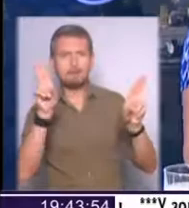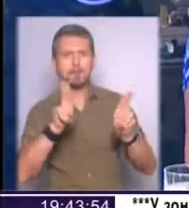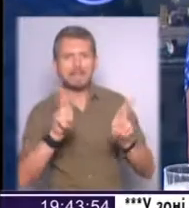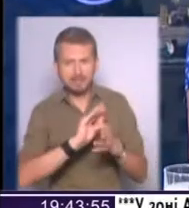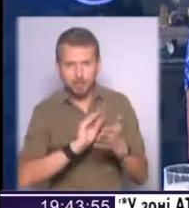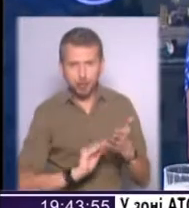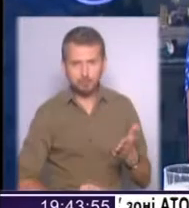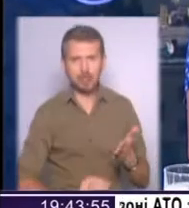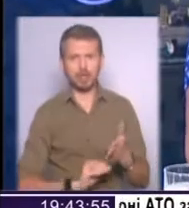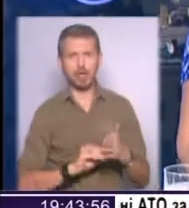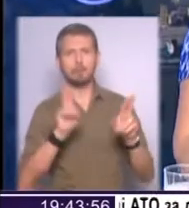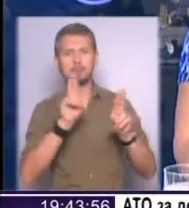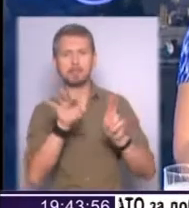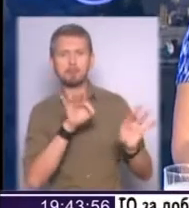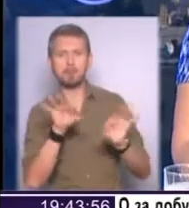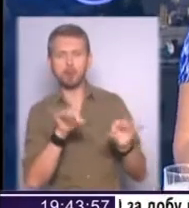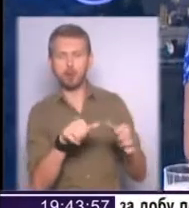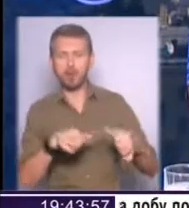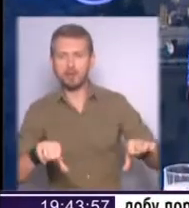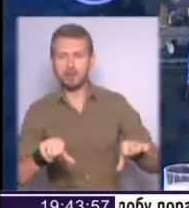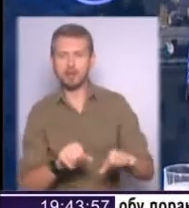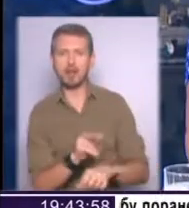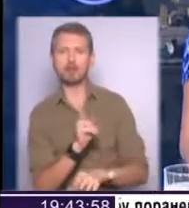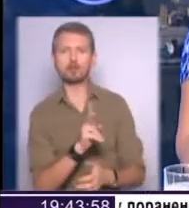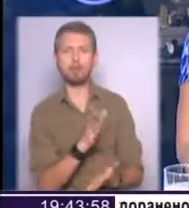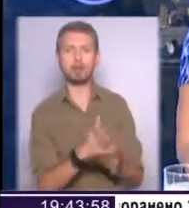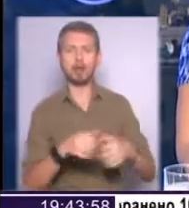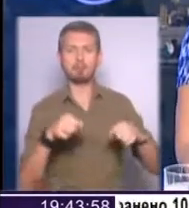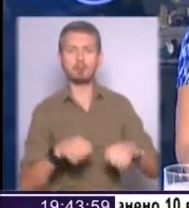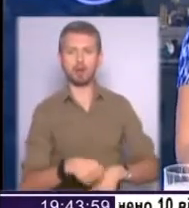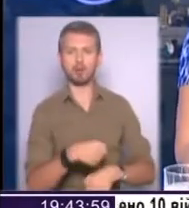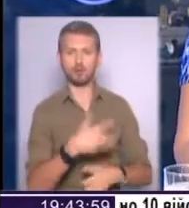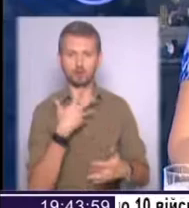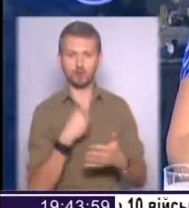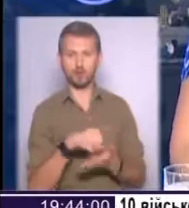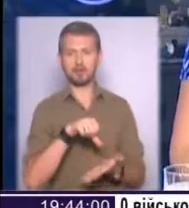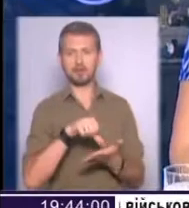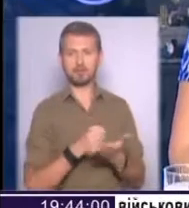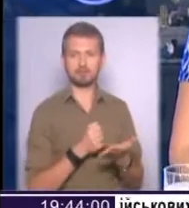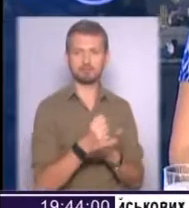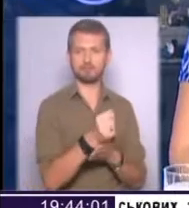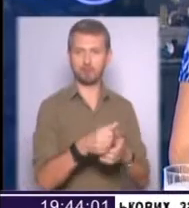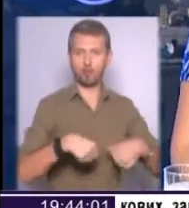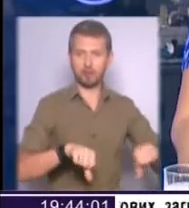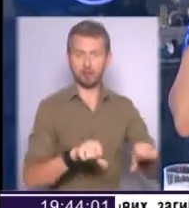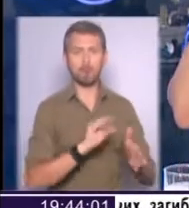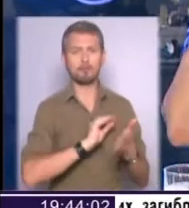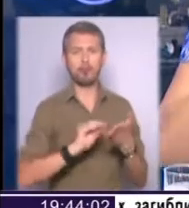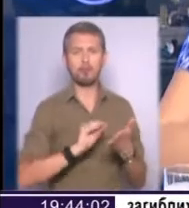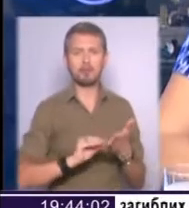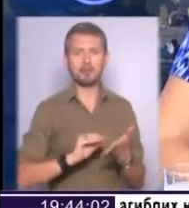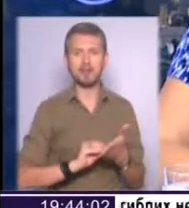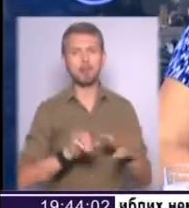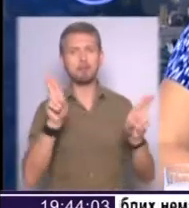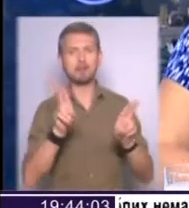розписані, принципи підбору комісії, хто має право висувати своїх представників в комісію, прописані